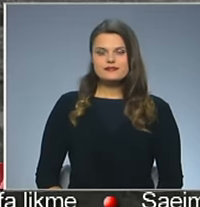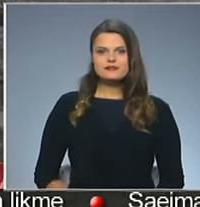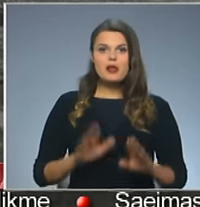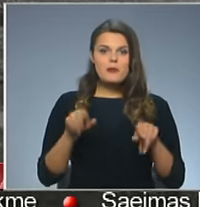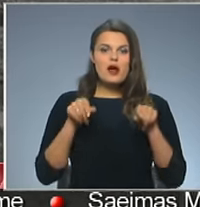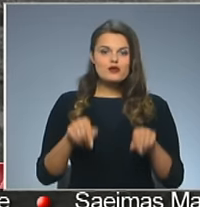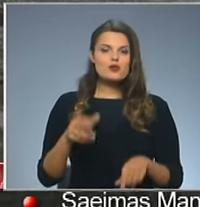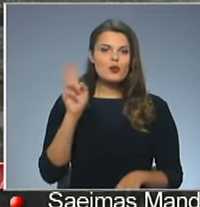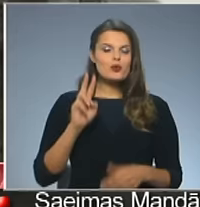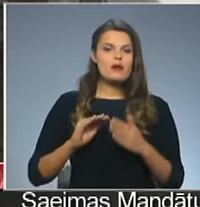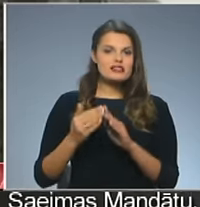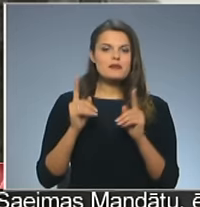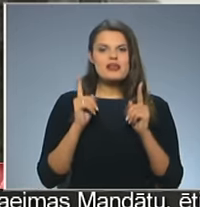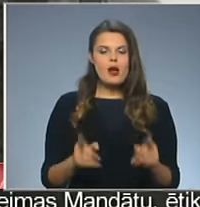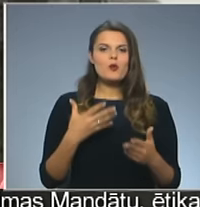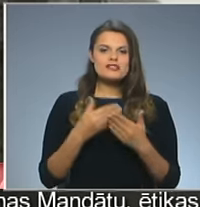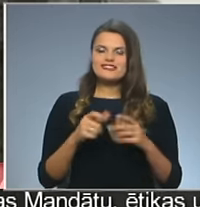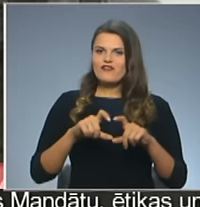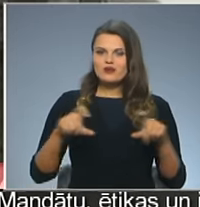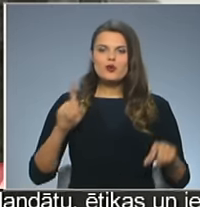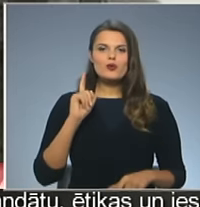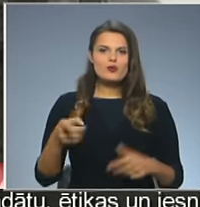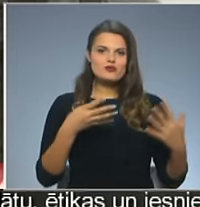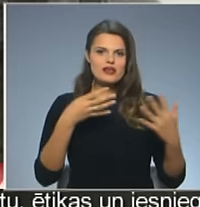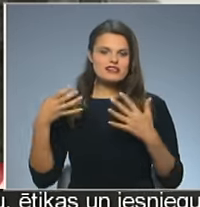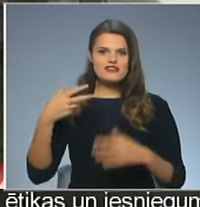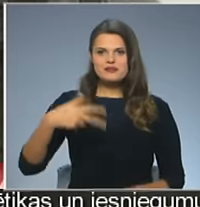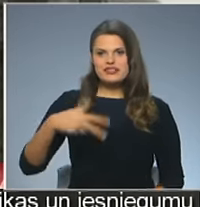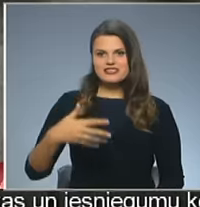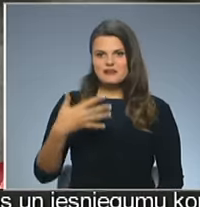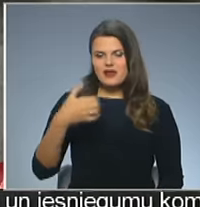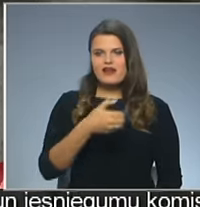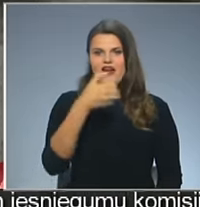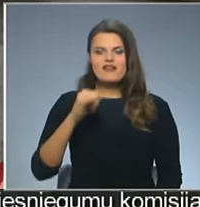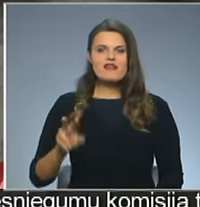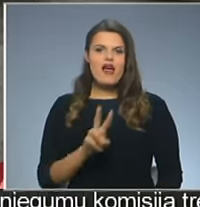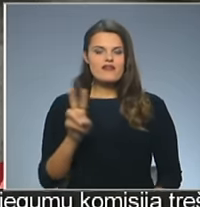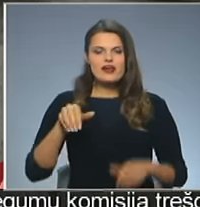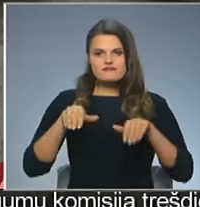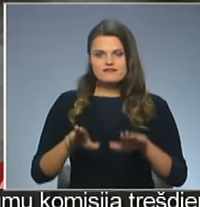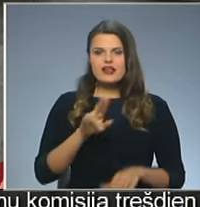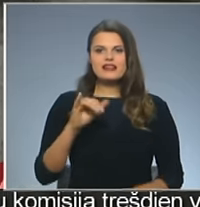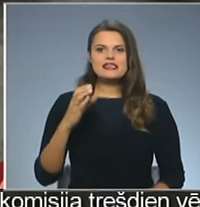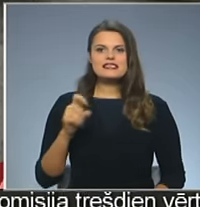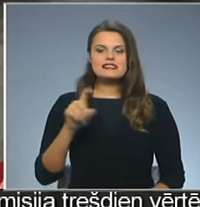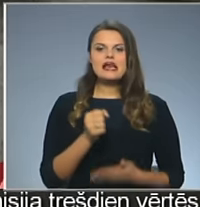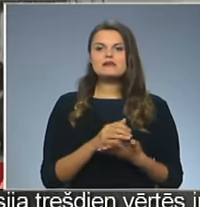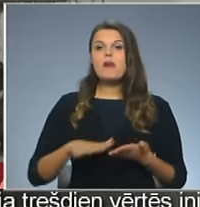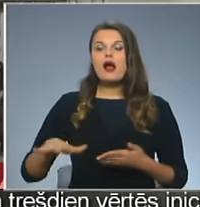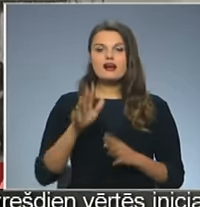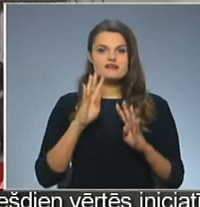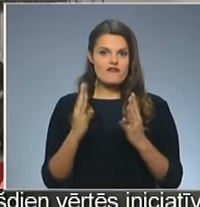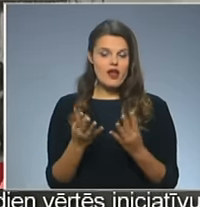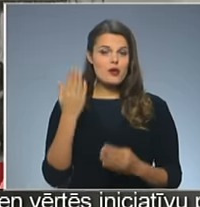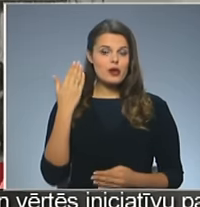Par to, ka Jūrmalciemā jābūt savai skolai, 1935. Gada janvārī lēmusi Nīcas pagasta valde, jo pirms